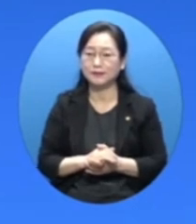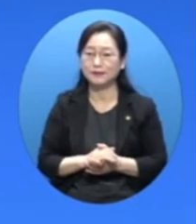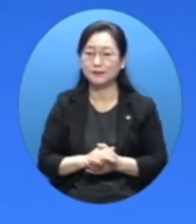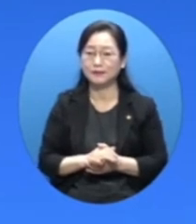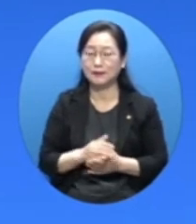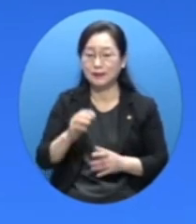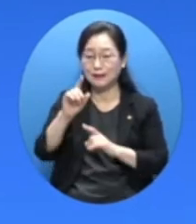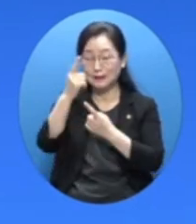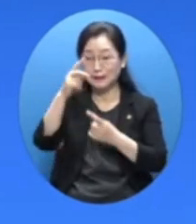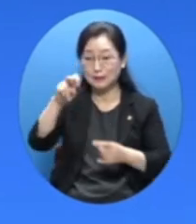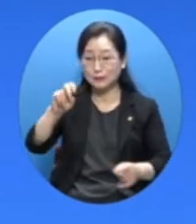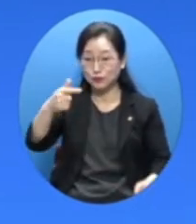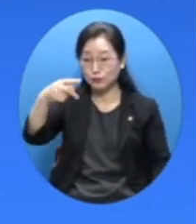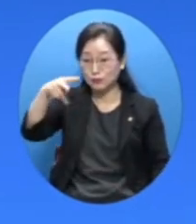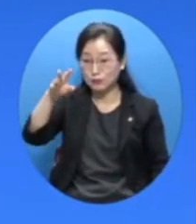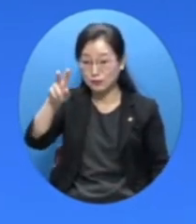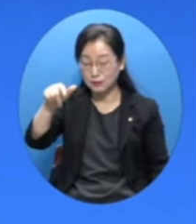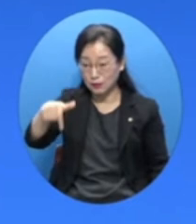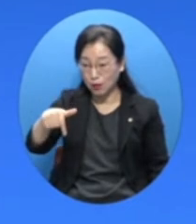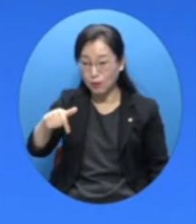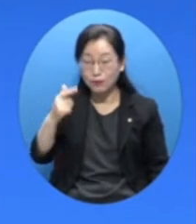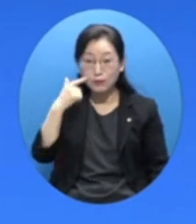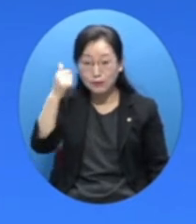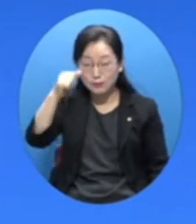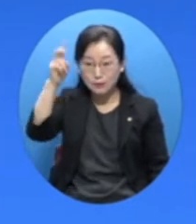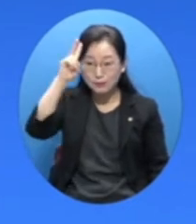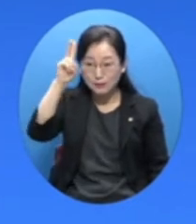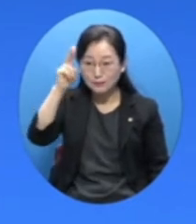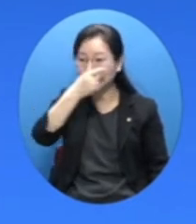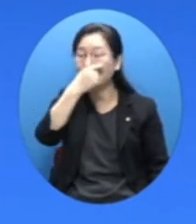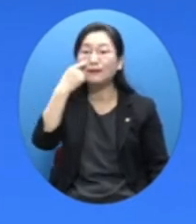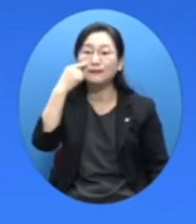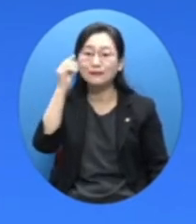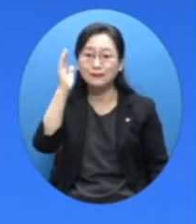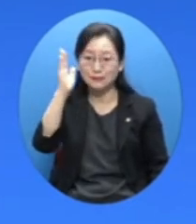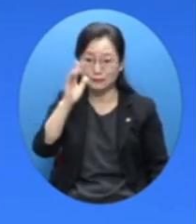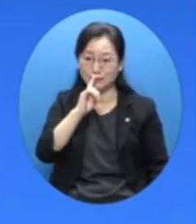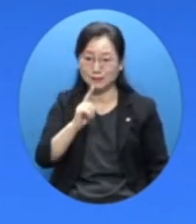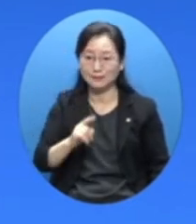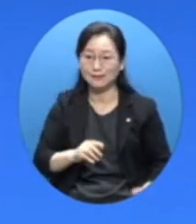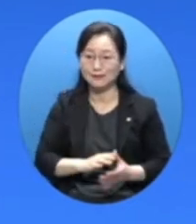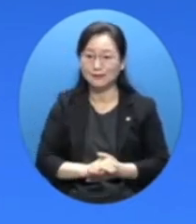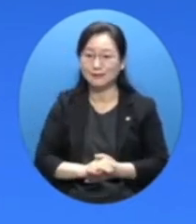이문성 목사님이 갑자기 간증을 했습니다